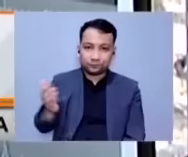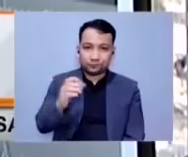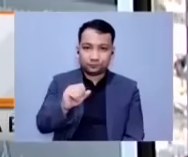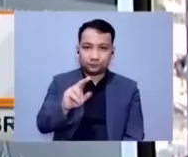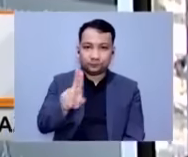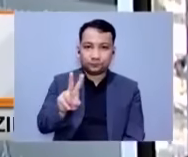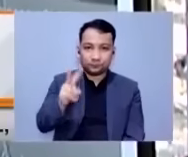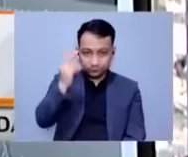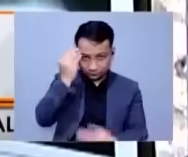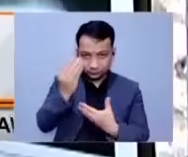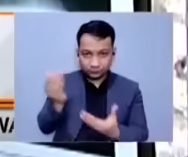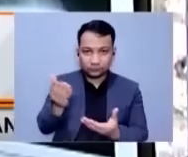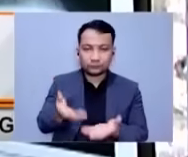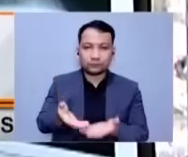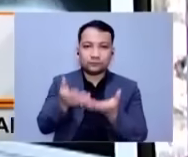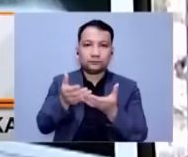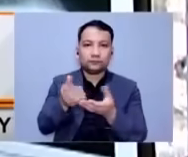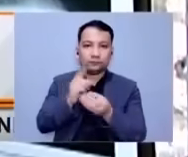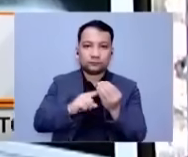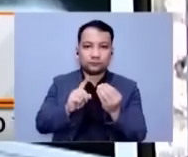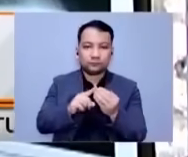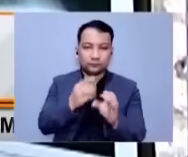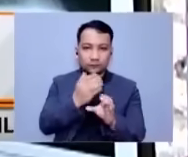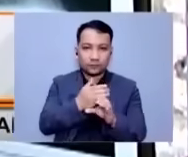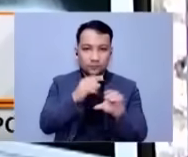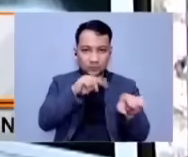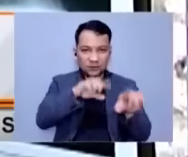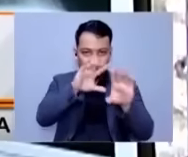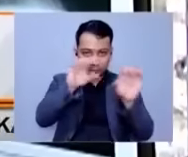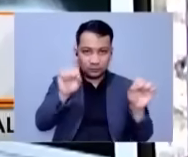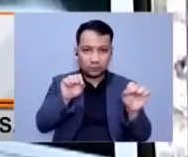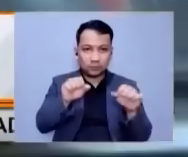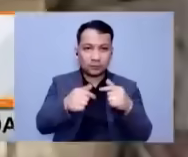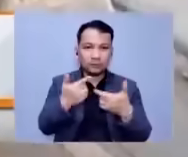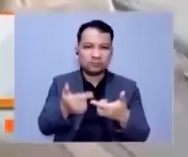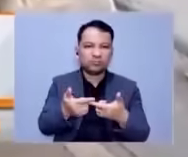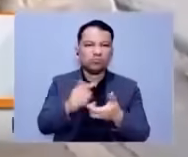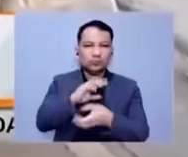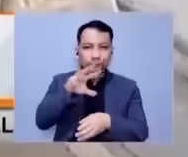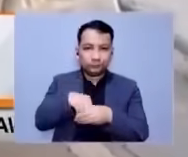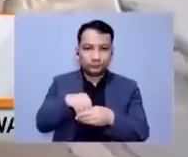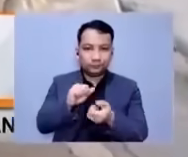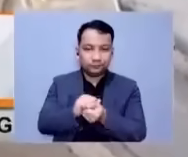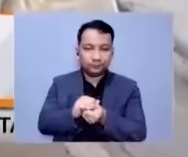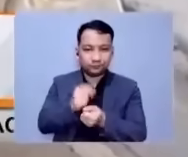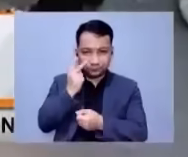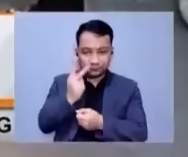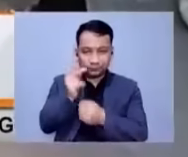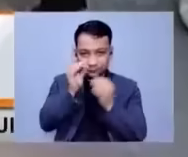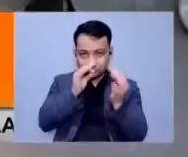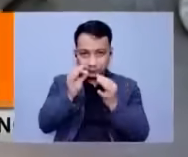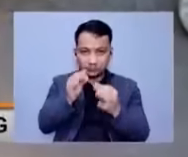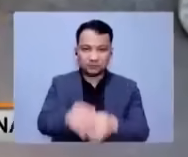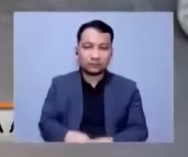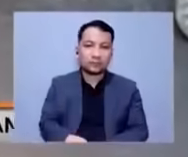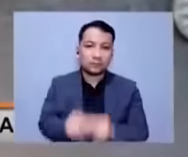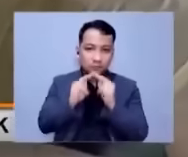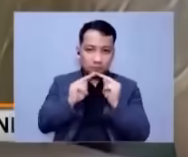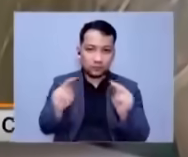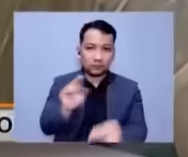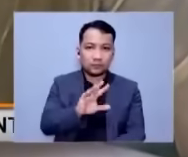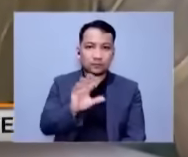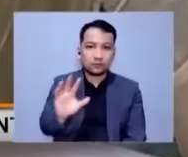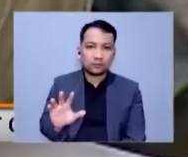na mayroon pa silang tinutugi sa mga sasakyan na hinihinalang nagkaroon ng partisipasyon sa nabistong Cebu shipment. Nagbabalita mula sa